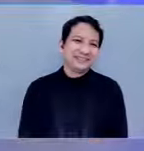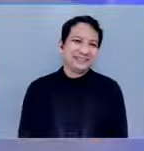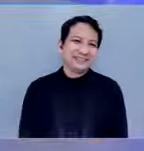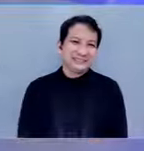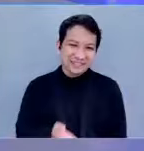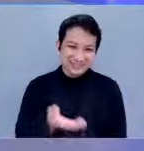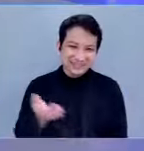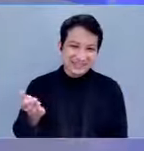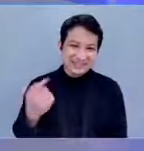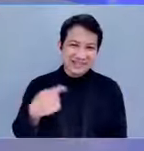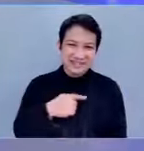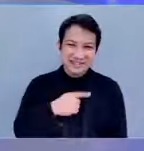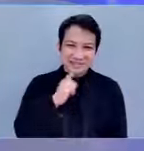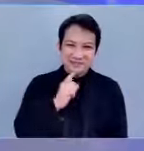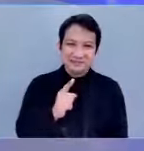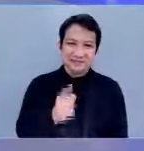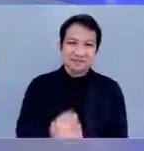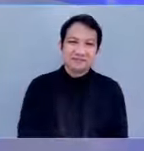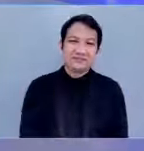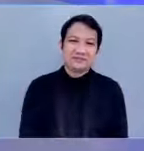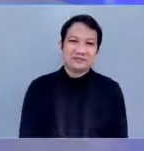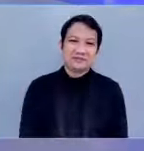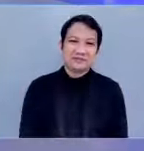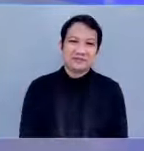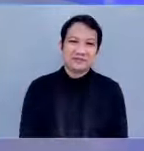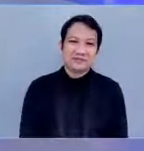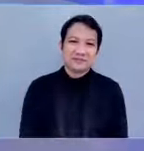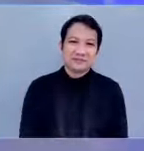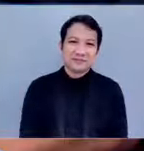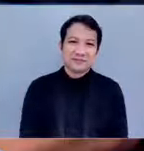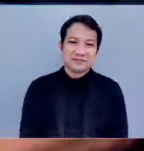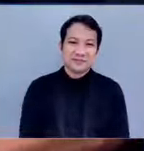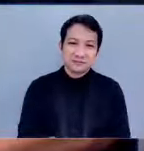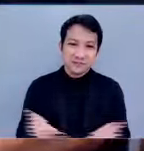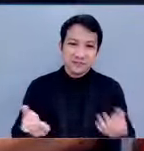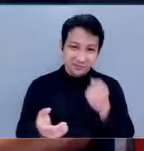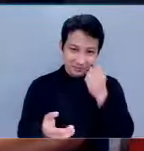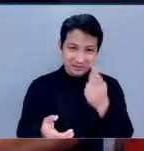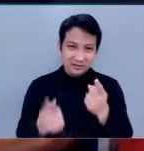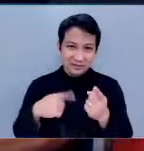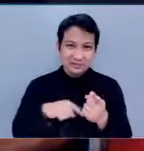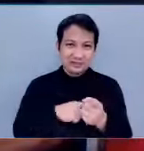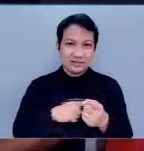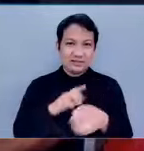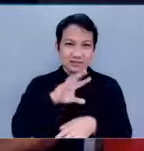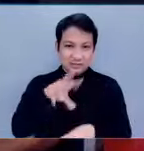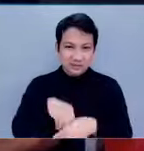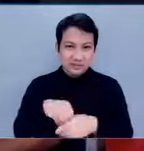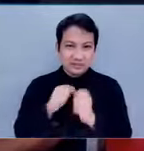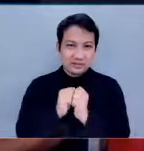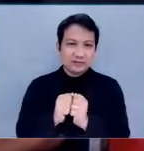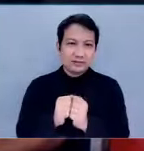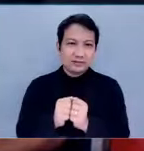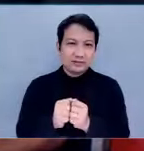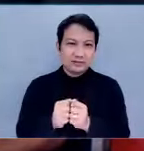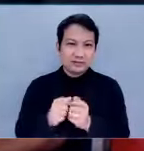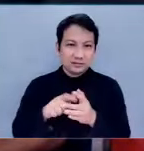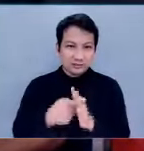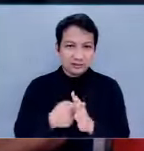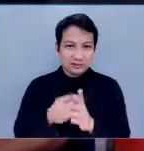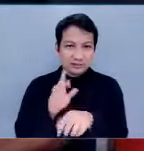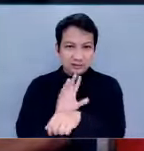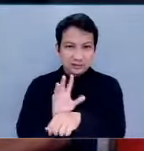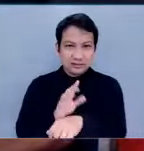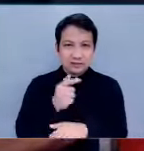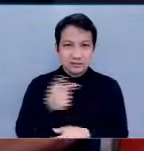Sabi ni Anthony yan. Para sa lahat po ito, magkaintindihan tayo, let's spark a conversation, mag-uumpisa sa pelikulang Gigi,